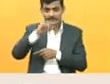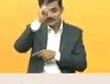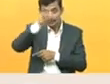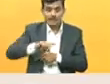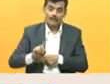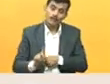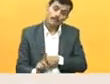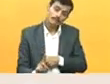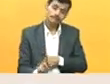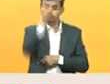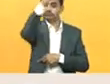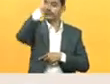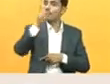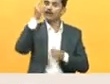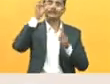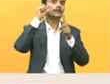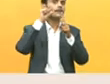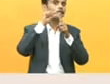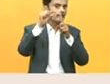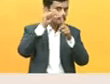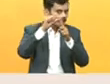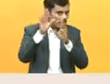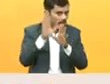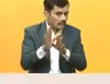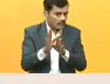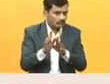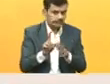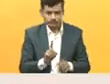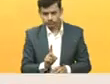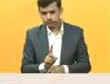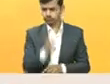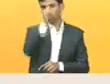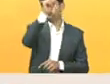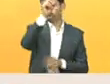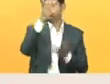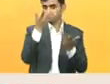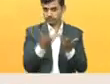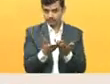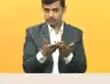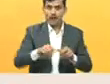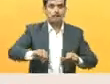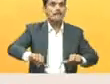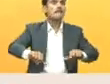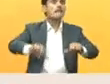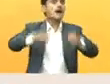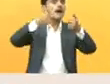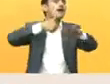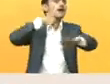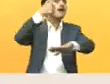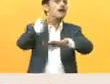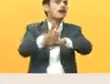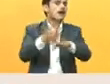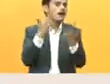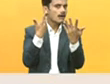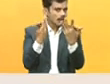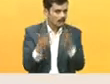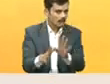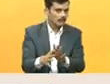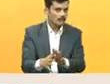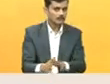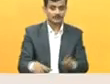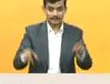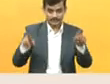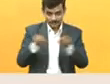निजी सैटेलाइट कॉन्स्टेलेशन फायरफ्लाई सफलतापूर्वक लॉन्च किया है।